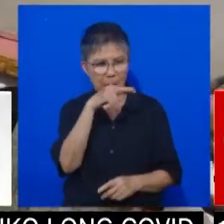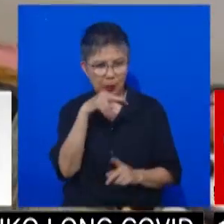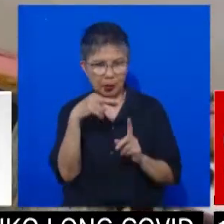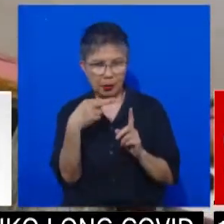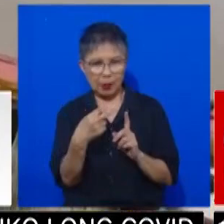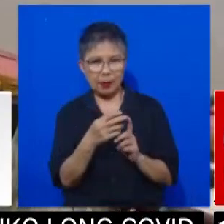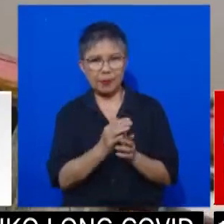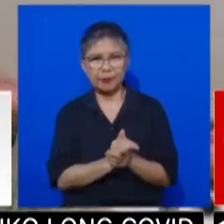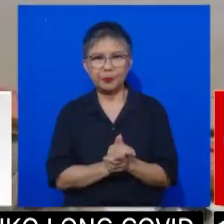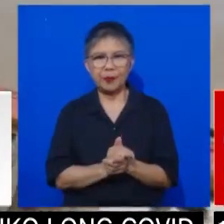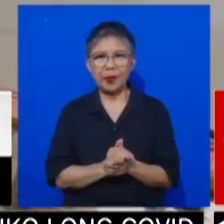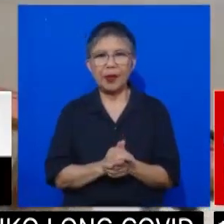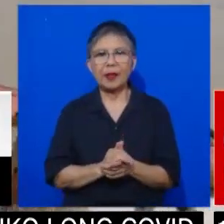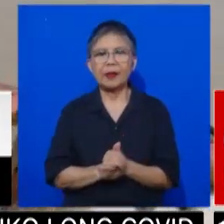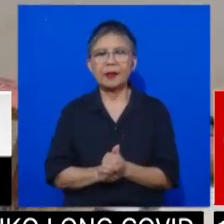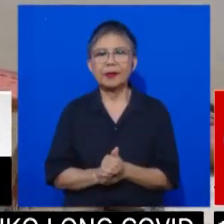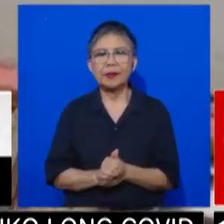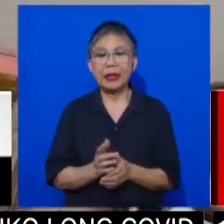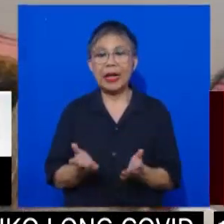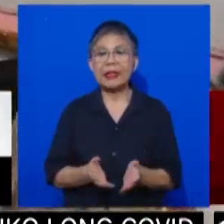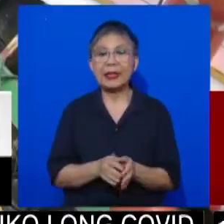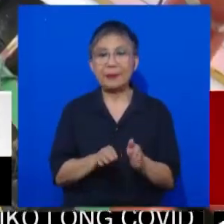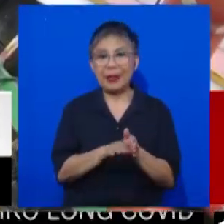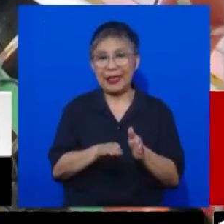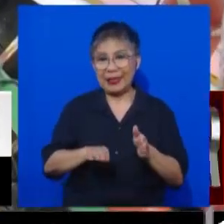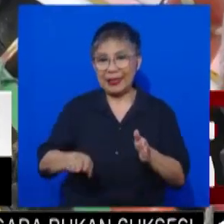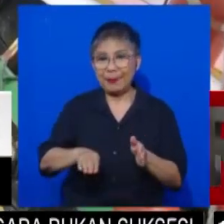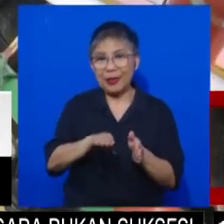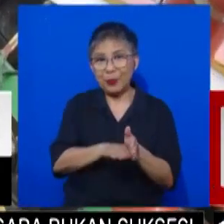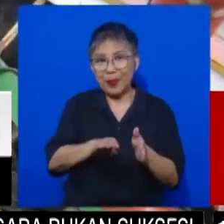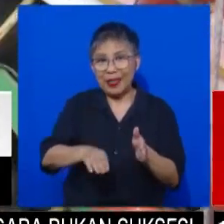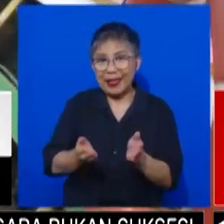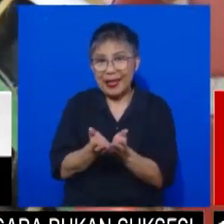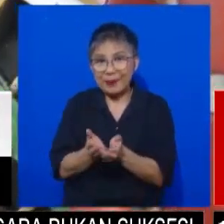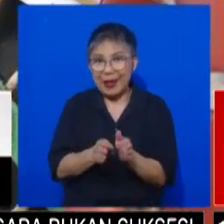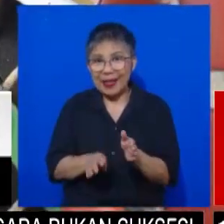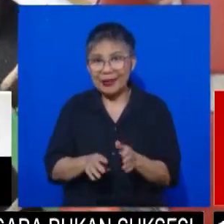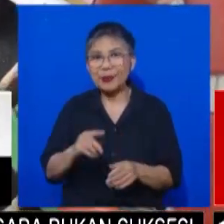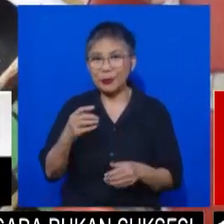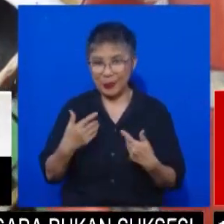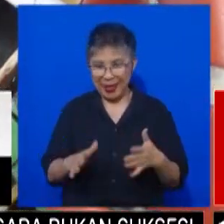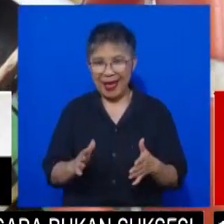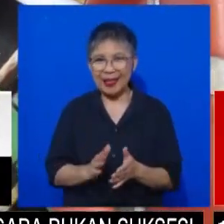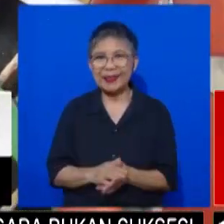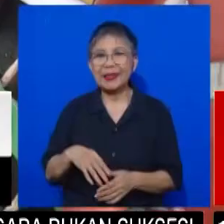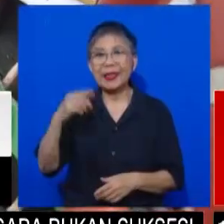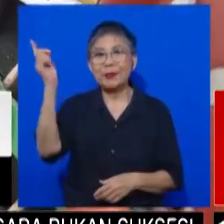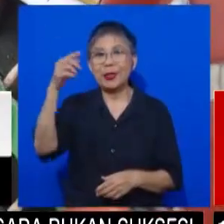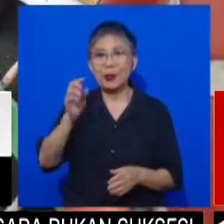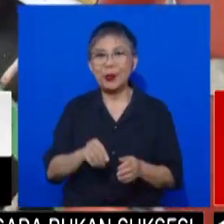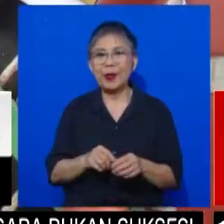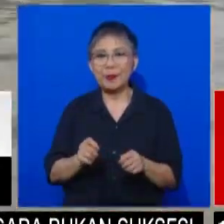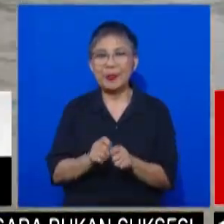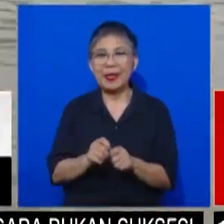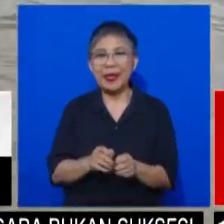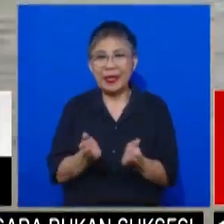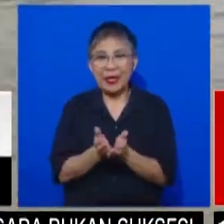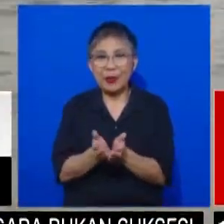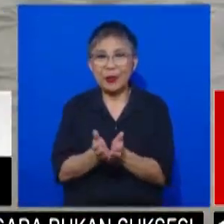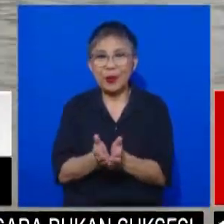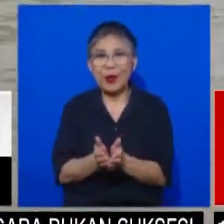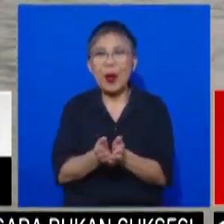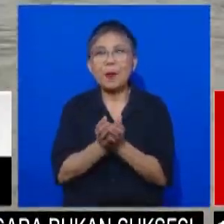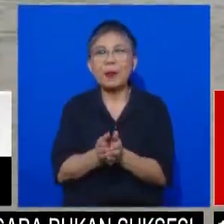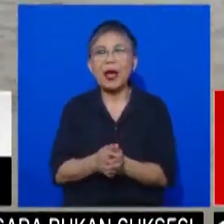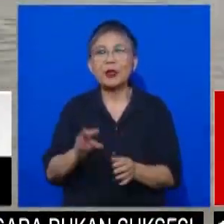Selain memberikan pembinaan dan dermaga yang layak bagi penarik perahu ketek, pemerintah setempat juga berencana menjadikan perahu ketek ini menjadi